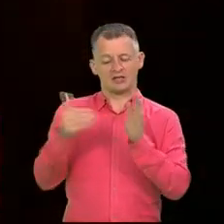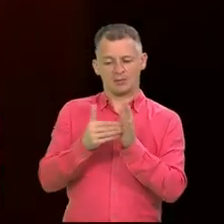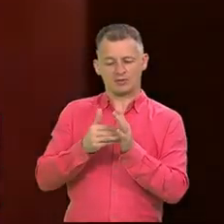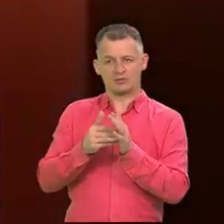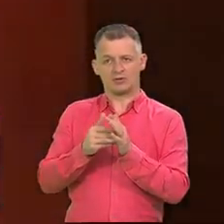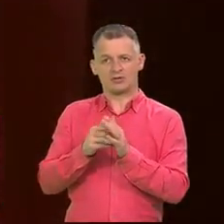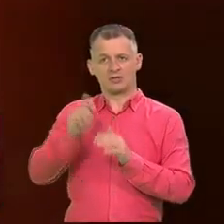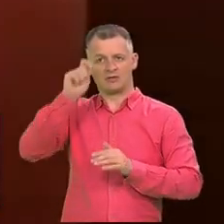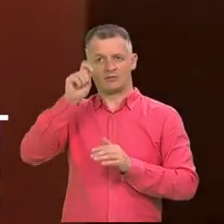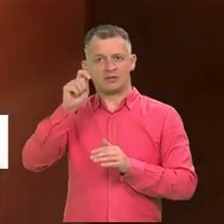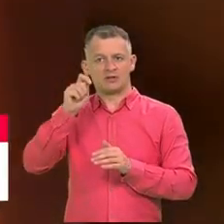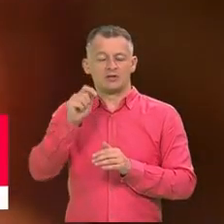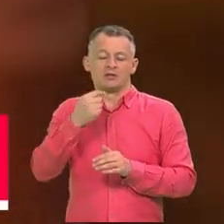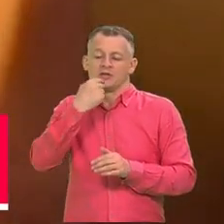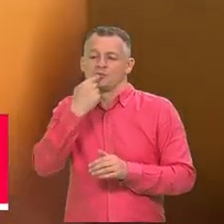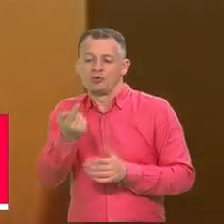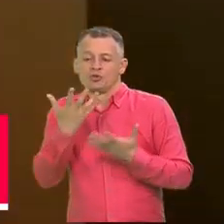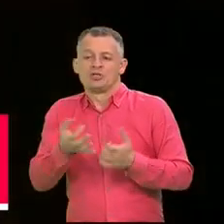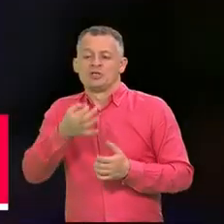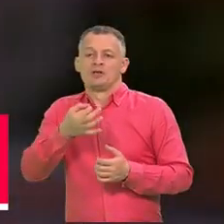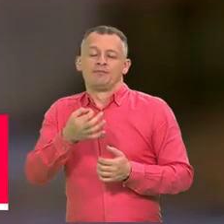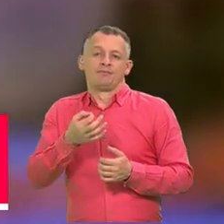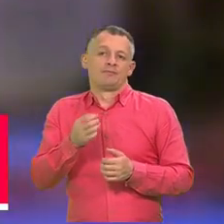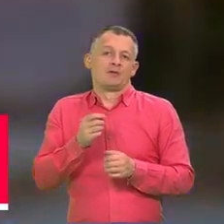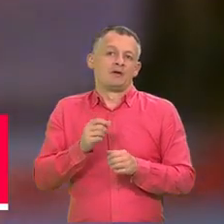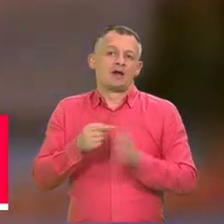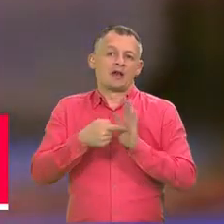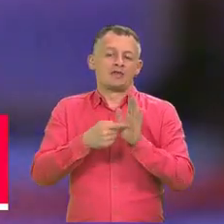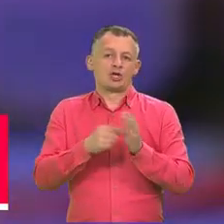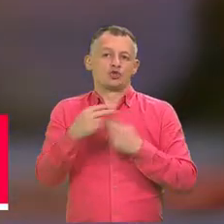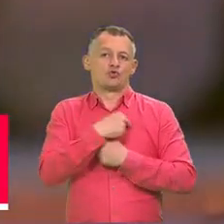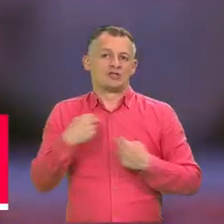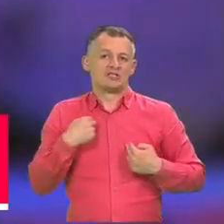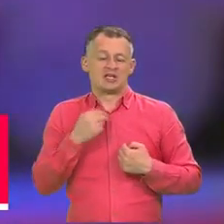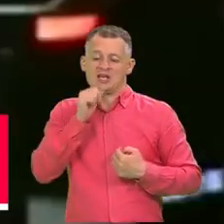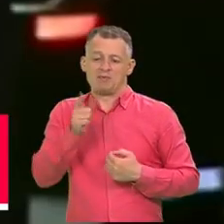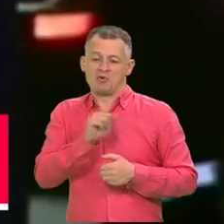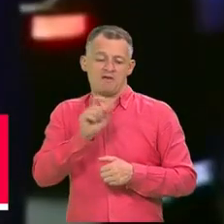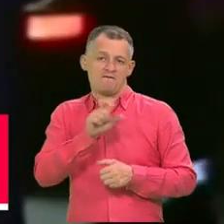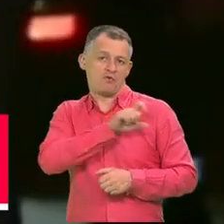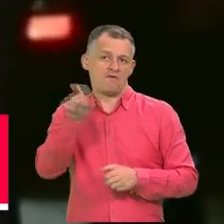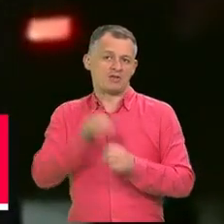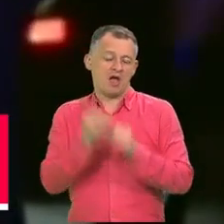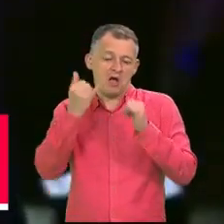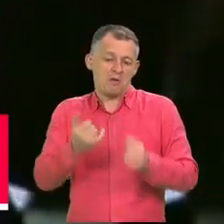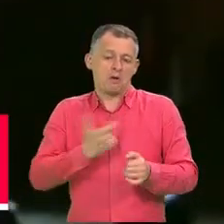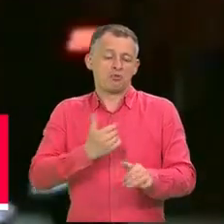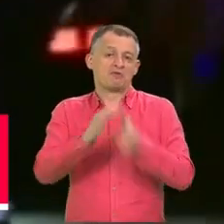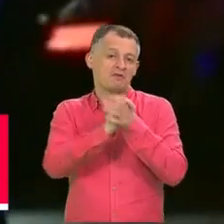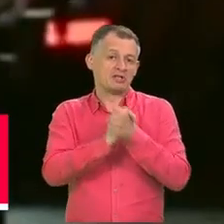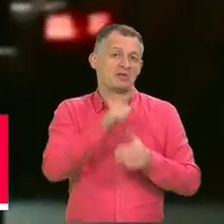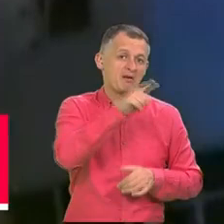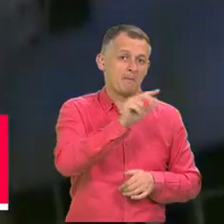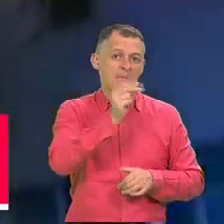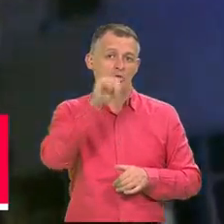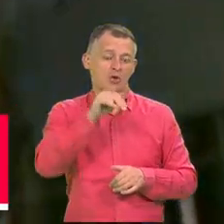toată lumea și-a făcut datoria, nu? De fapt, nu e vinovat nimeni. În momentul ăsta nu pot decât să-l felicit pe Piedone și să spun